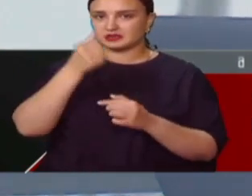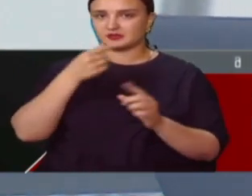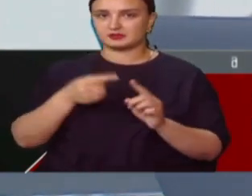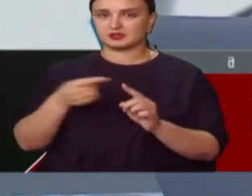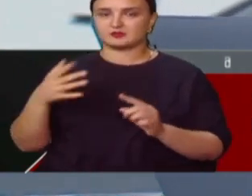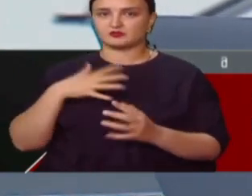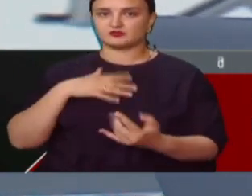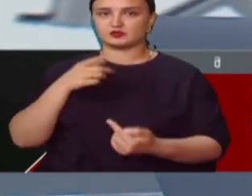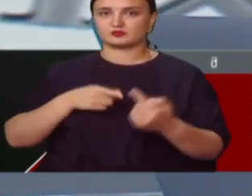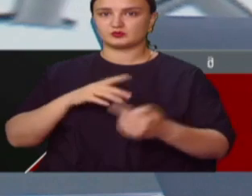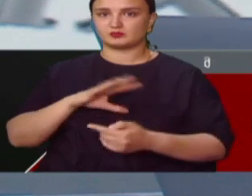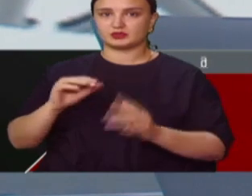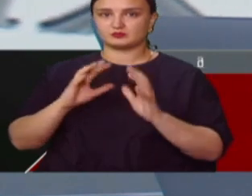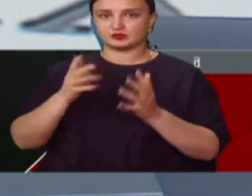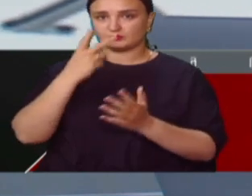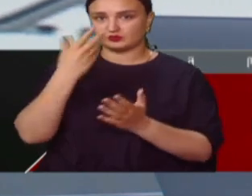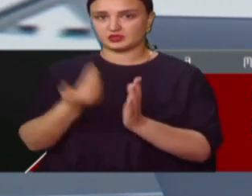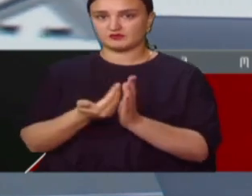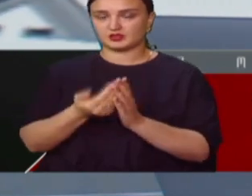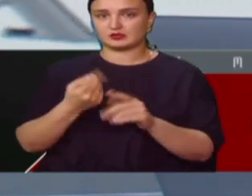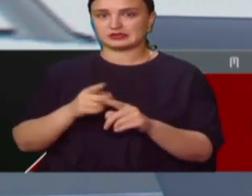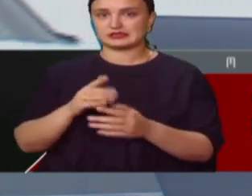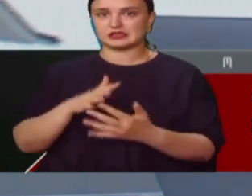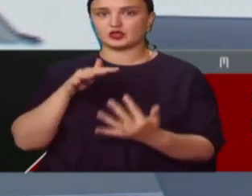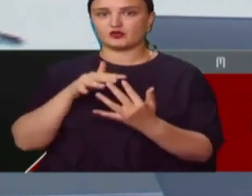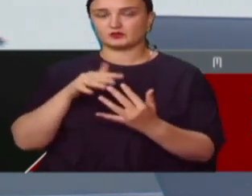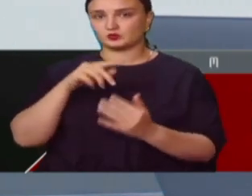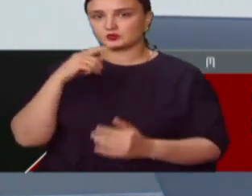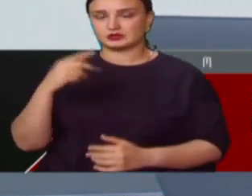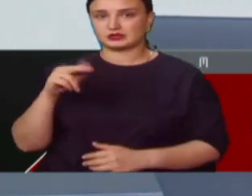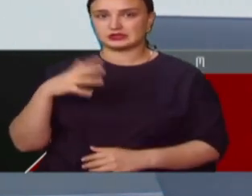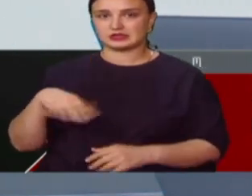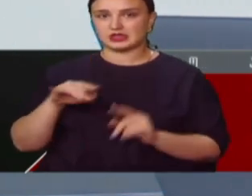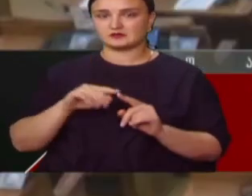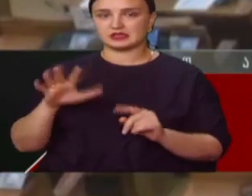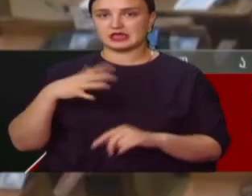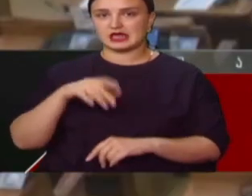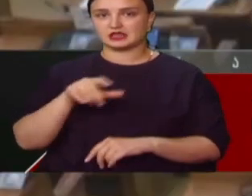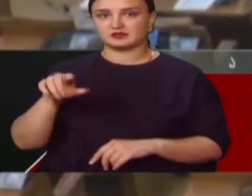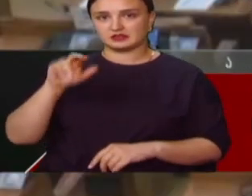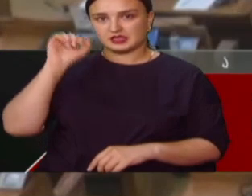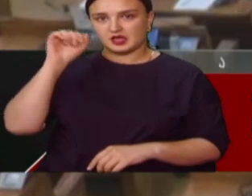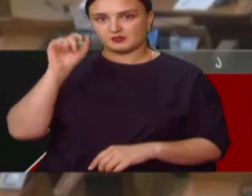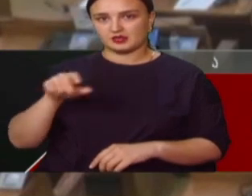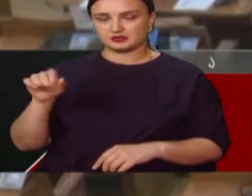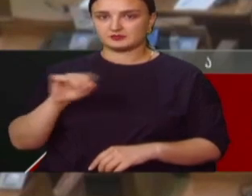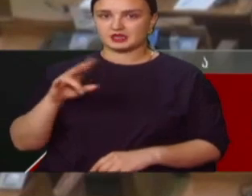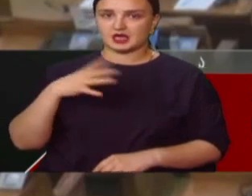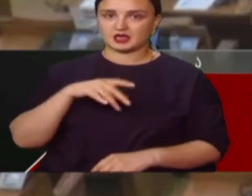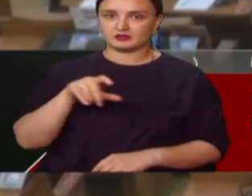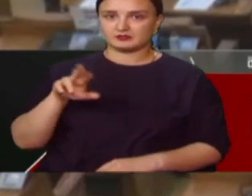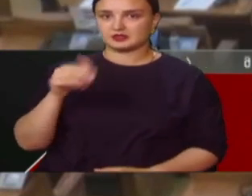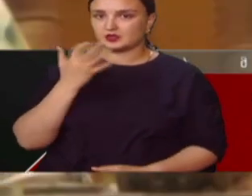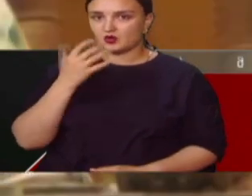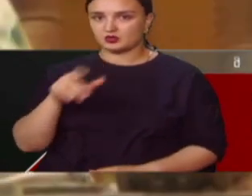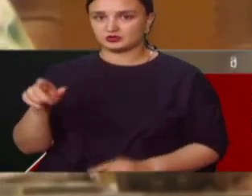განმავლობაში ჩვენს ბრძოლას მთელ მსოფლიოს დავანახოთ, რომ ეს არის კონფლიქტი რუსეთსა და საქართველოს და არა ქართველებსა და აფხაზებს ან ქართველებსა და უსებს შორის.